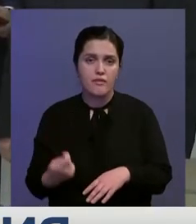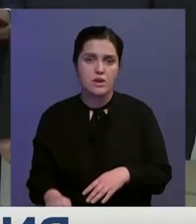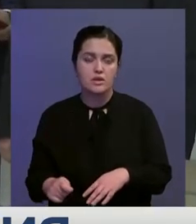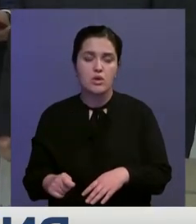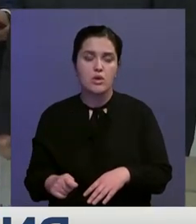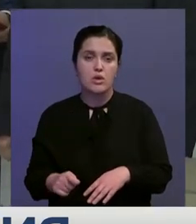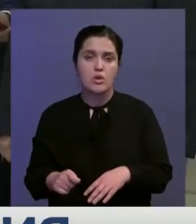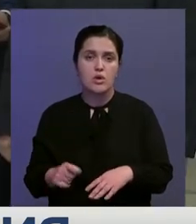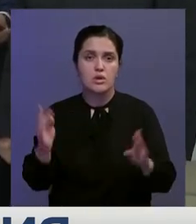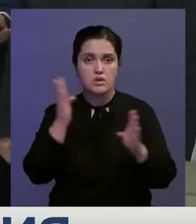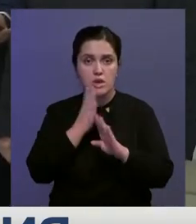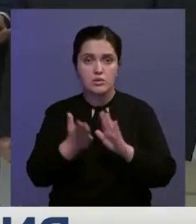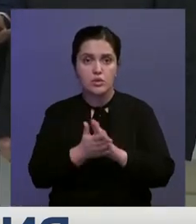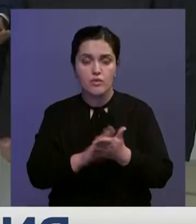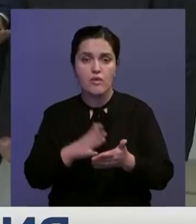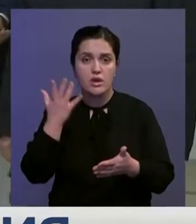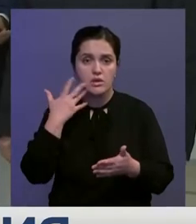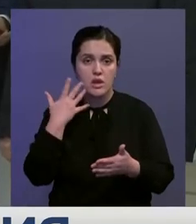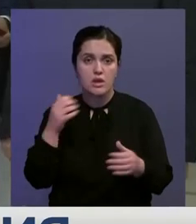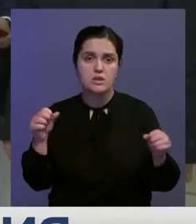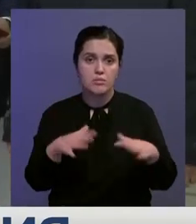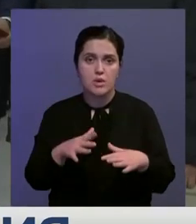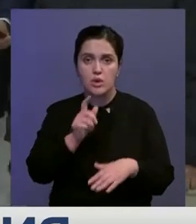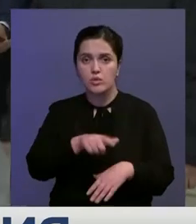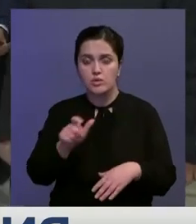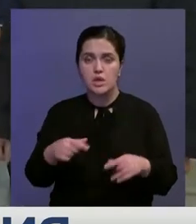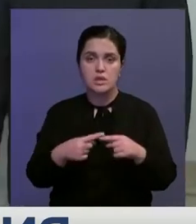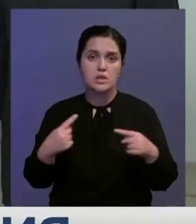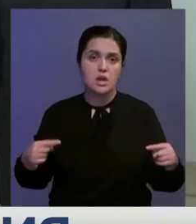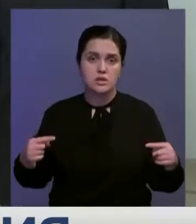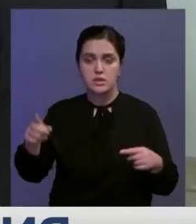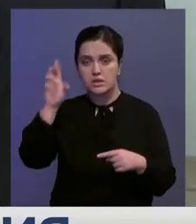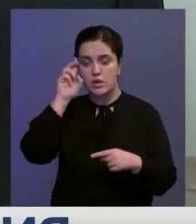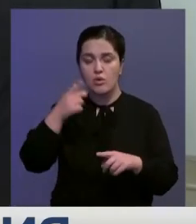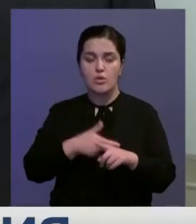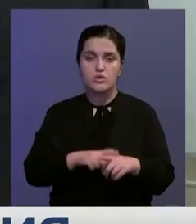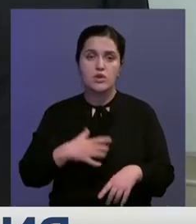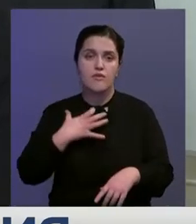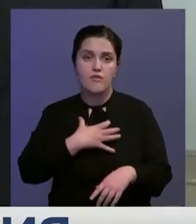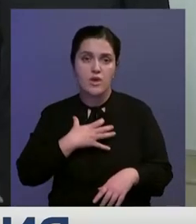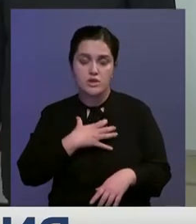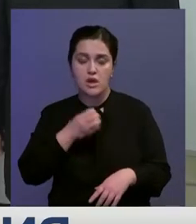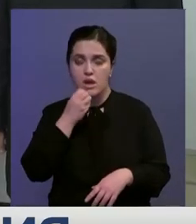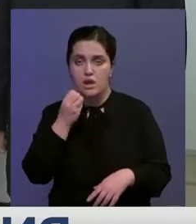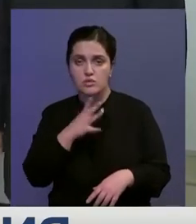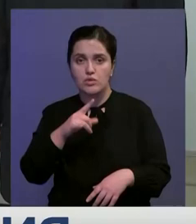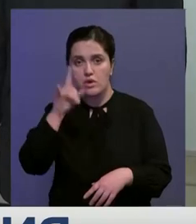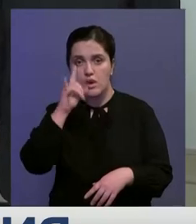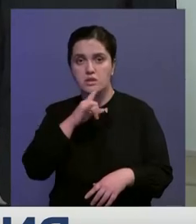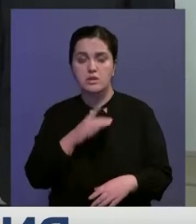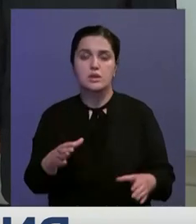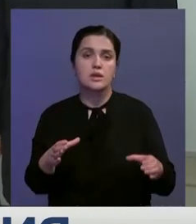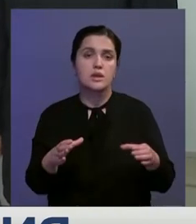тяжелых климатических условиях, когда собираются люди из разных стран. Поэтому это очень важно. И хорошо, что казахский